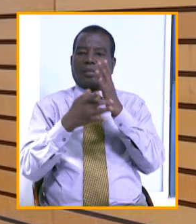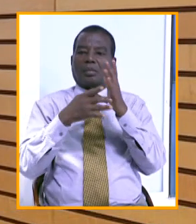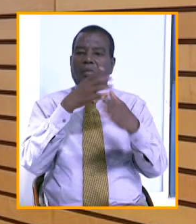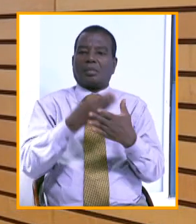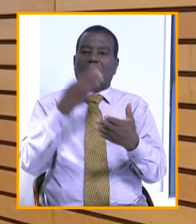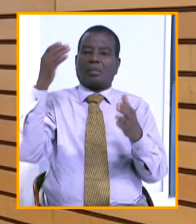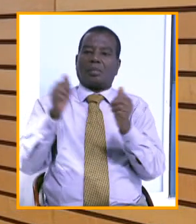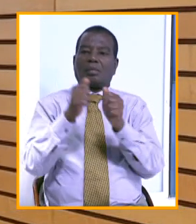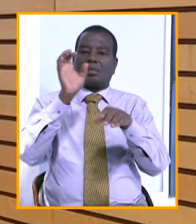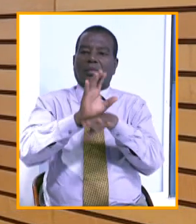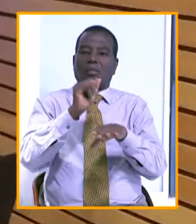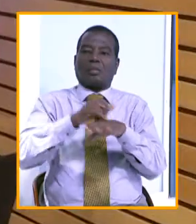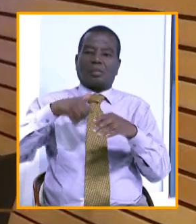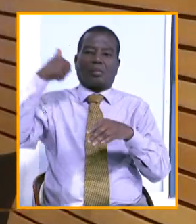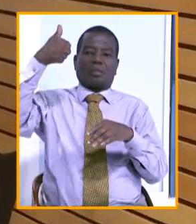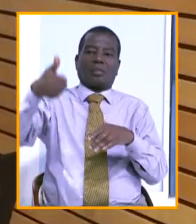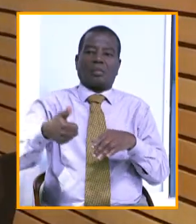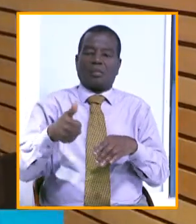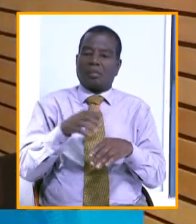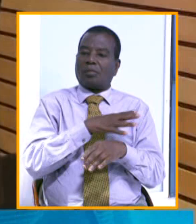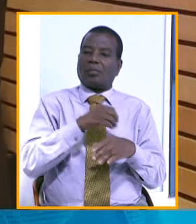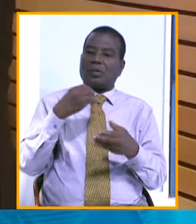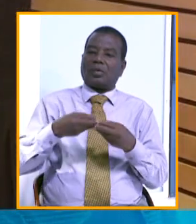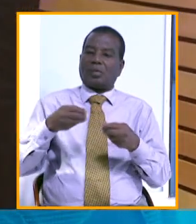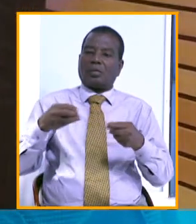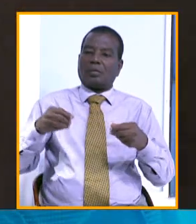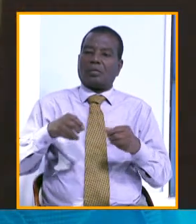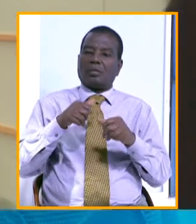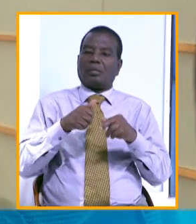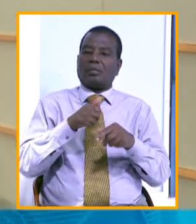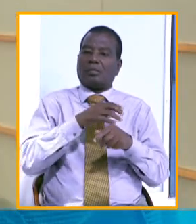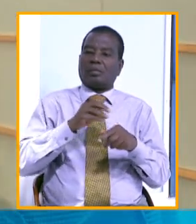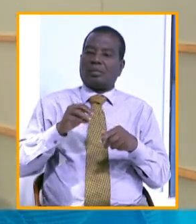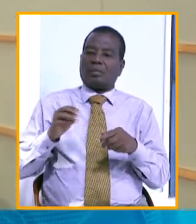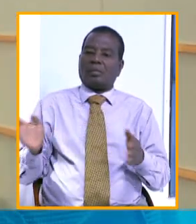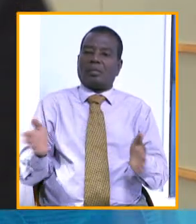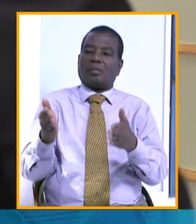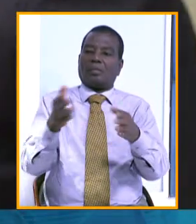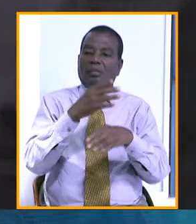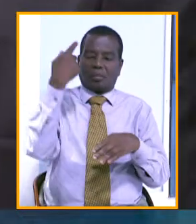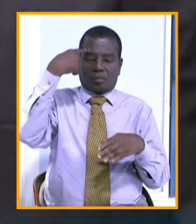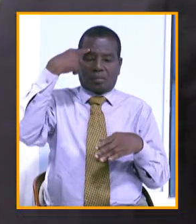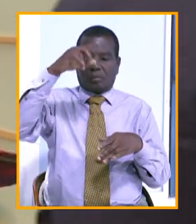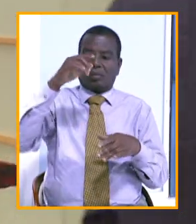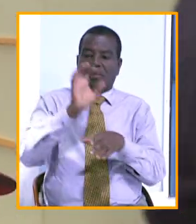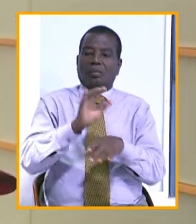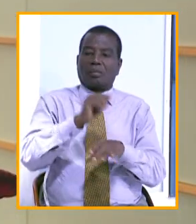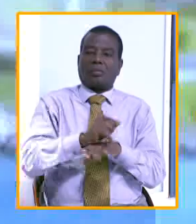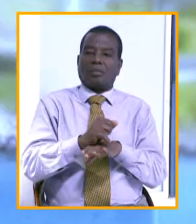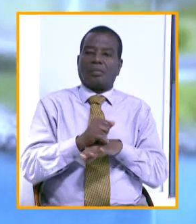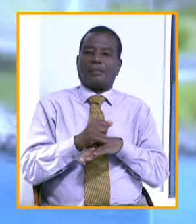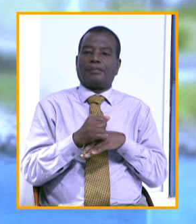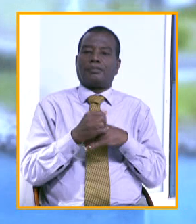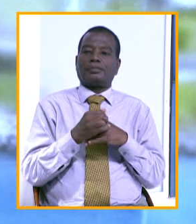et financière avec la Côte d'Ivoire dans les années à venir. Et l'offensive diplomatique, elle se poursuit, mobilisée pour la destination Côte d'Ivoire.